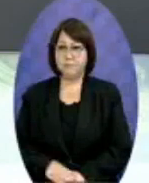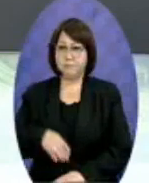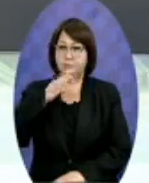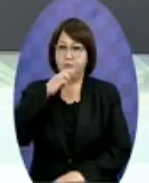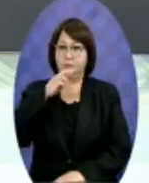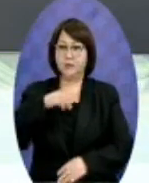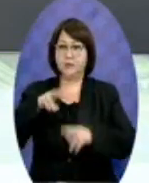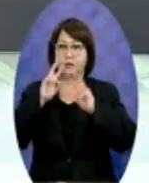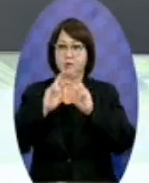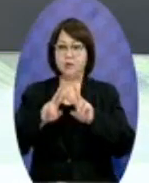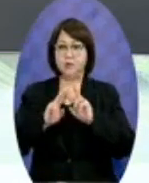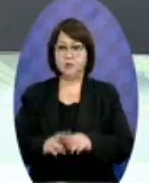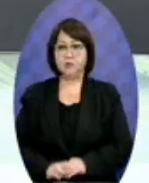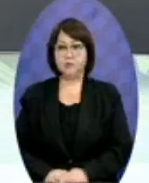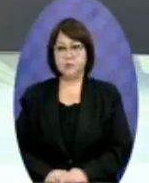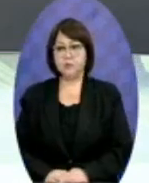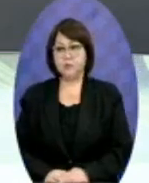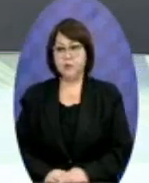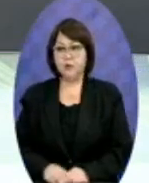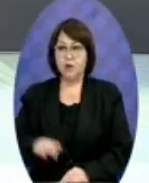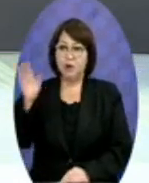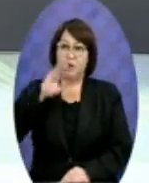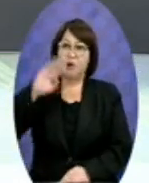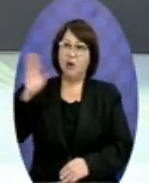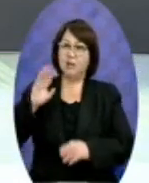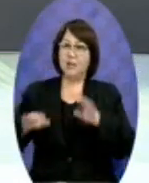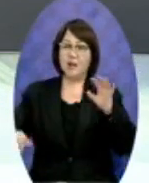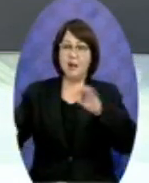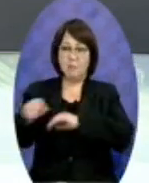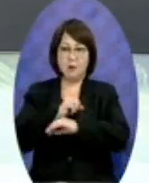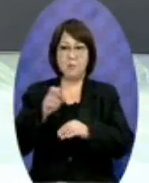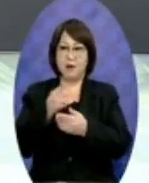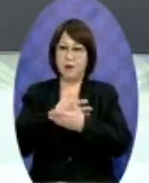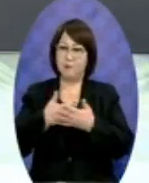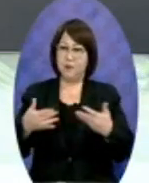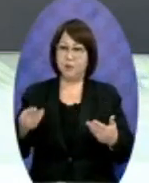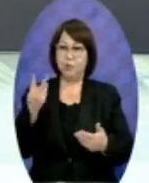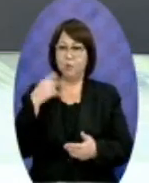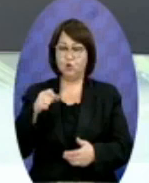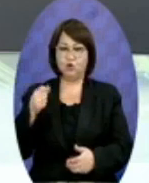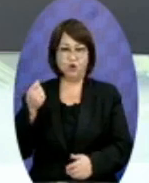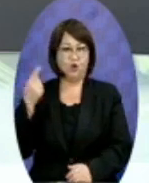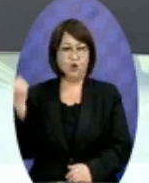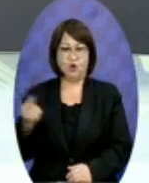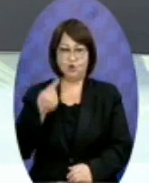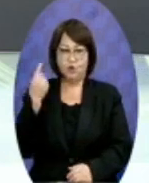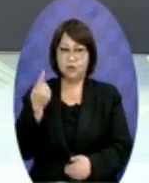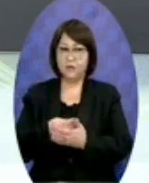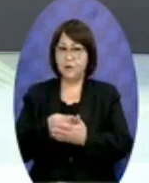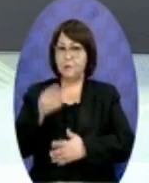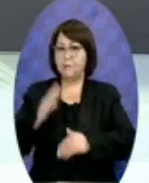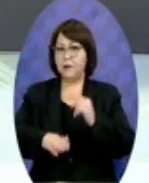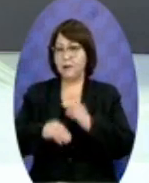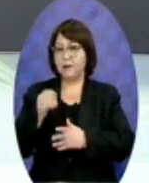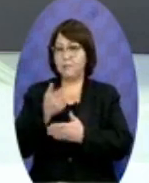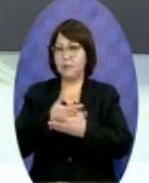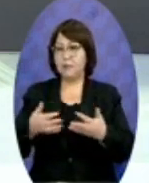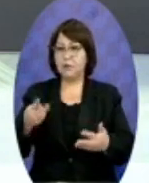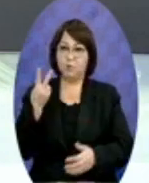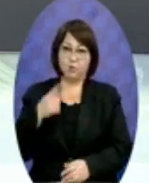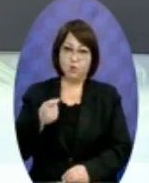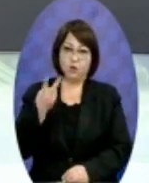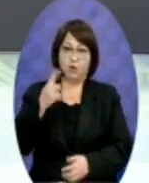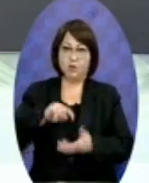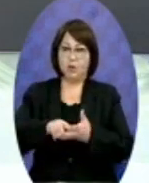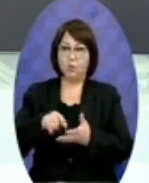Хөтөлбөрийн дараагийн хэсэгт анхаарлаа хандуулцгаана уу. Алсагдсан аймагуудад бараа бүтээгдэхүүний үнэ харьцангуй өндөр байдаг. Ялангуяа барилгын материалын үнэ 2 дахин нэмэгдэж